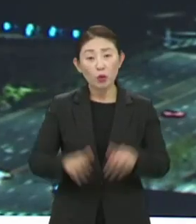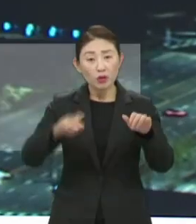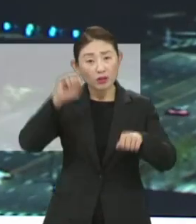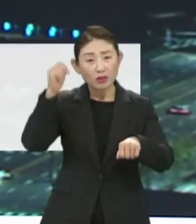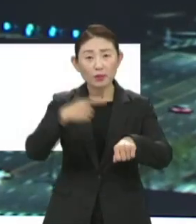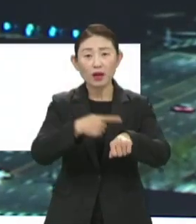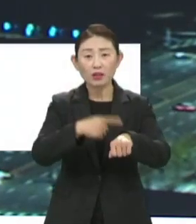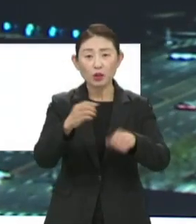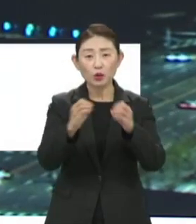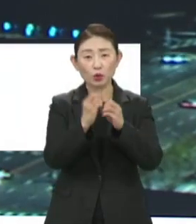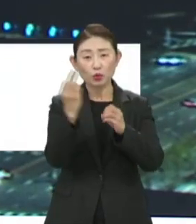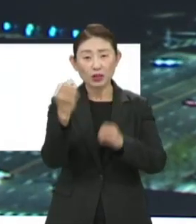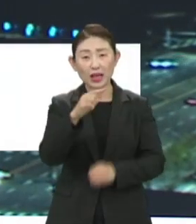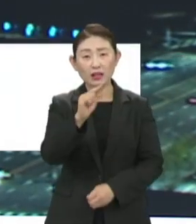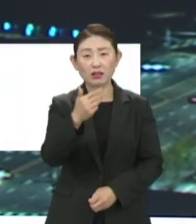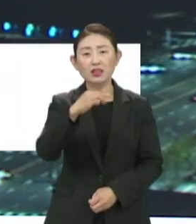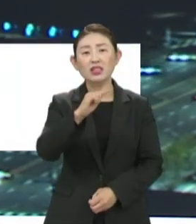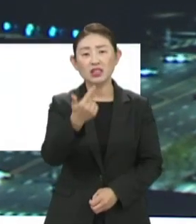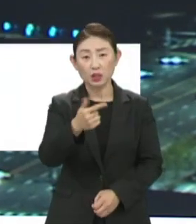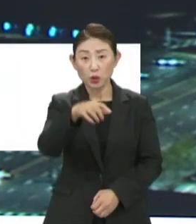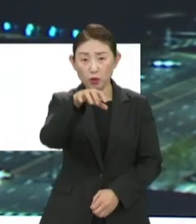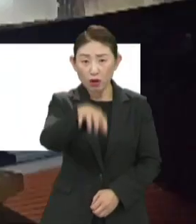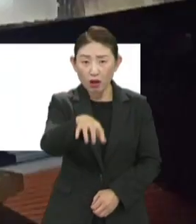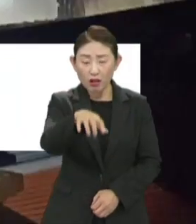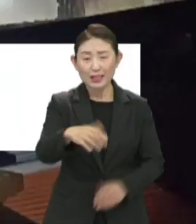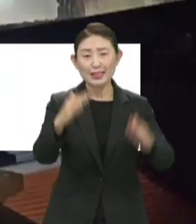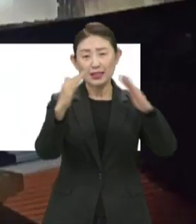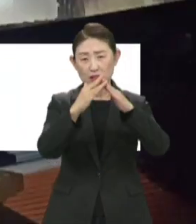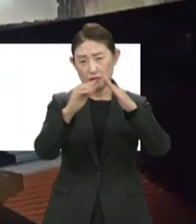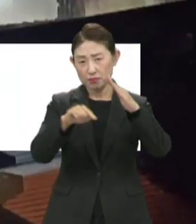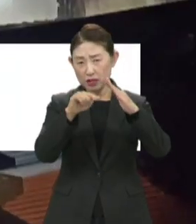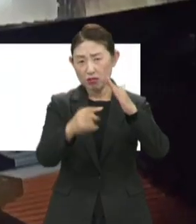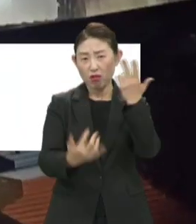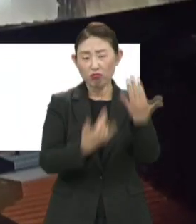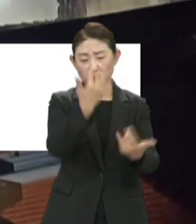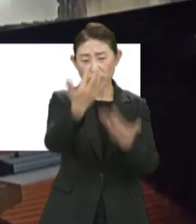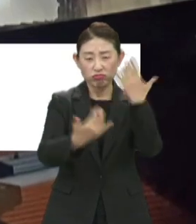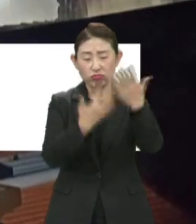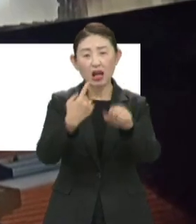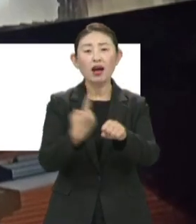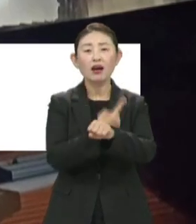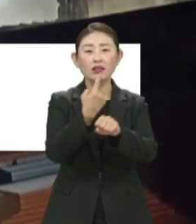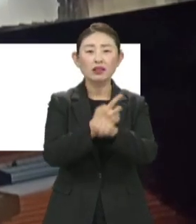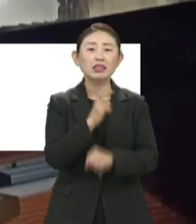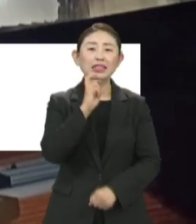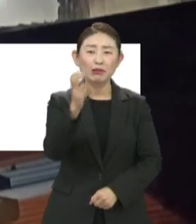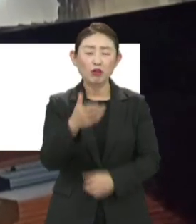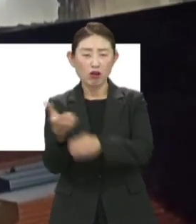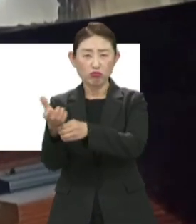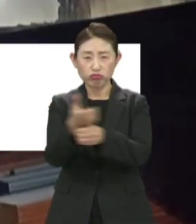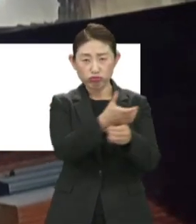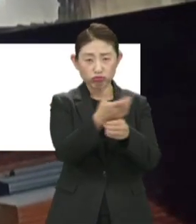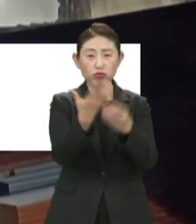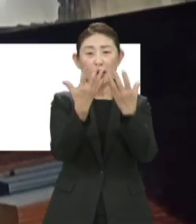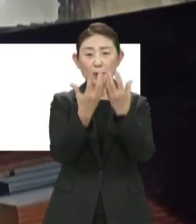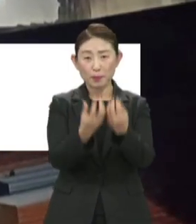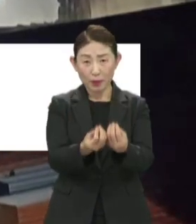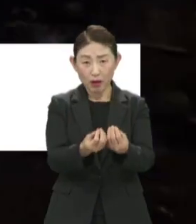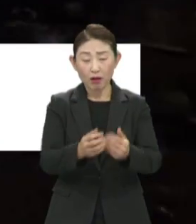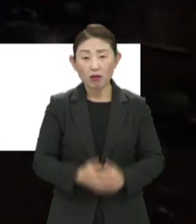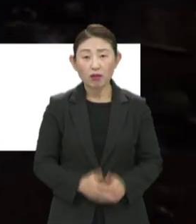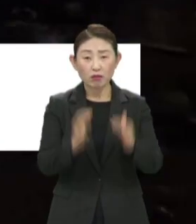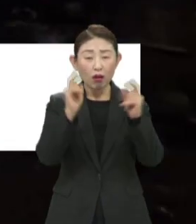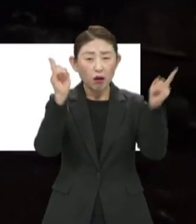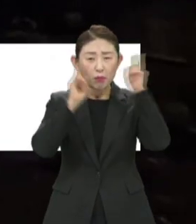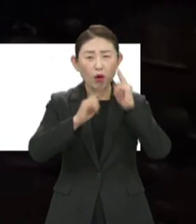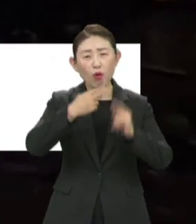오늘 새벽 1시쯤 논산시 은진면 교촌 리의 한 단독 주택에서 불이나 1시간 20분 만에 꺼졌습니다이 불로